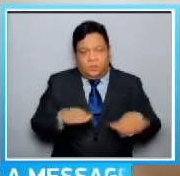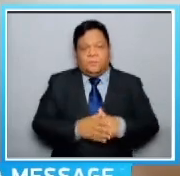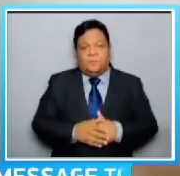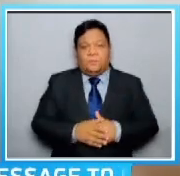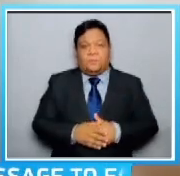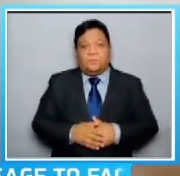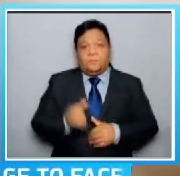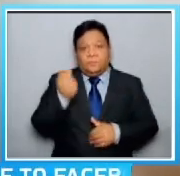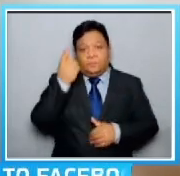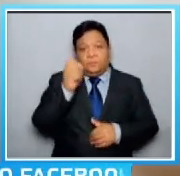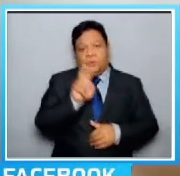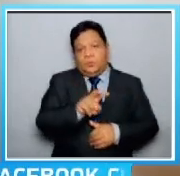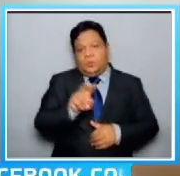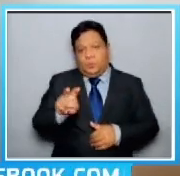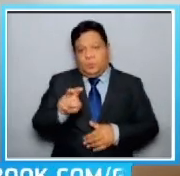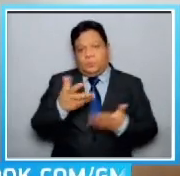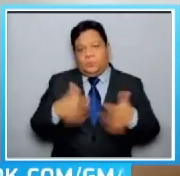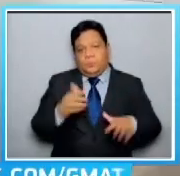nasawi.